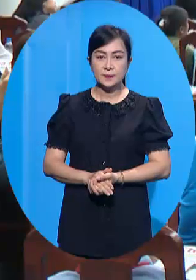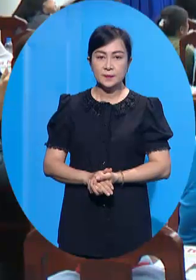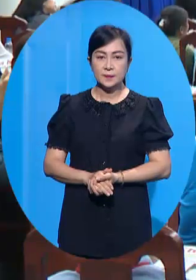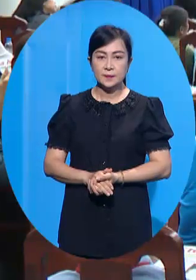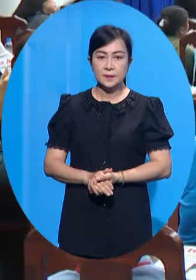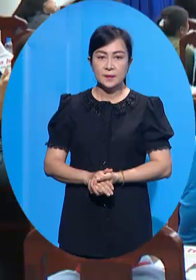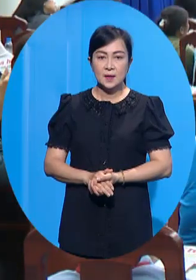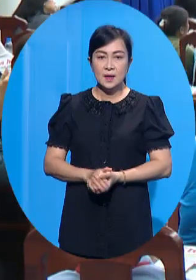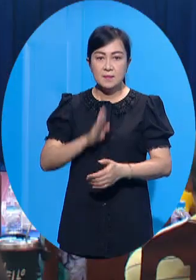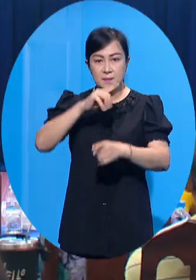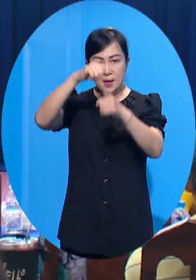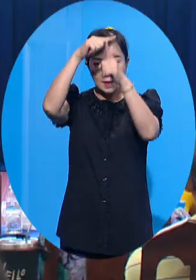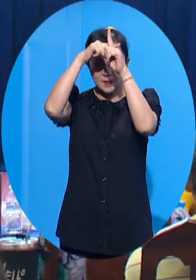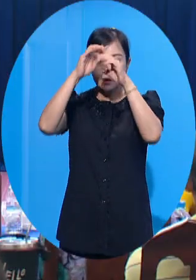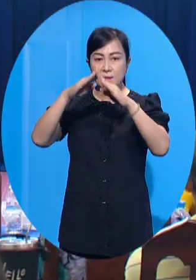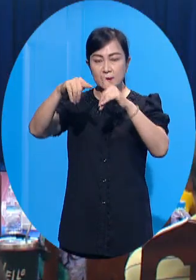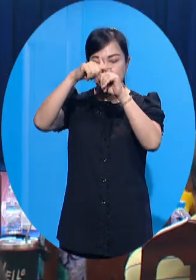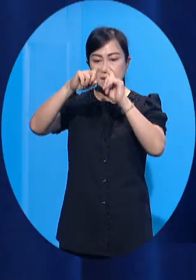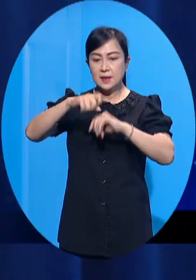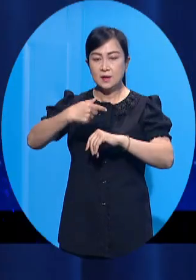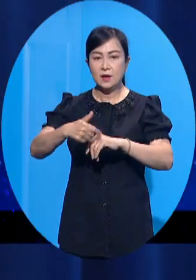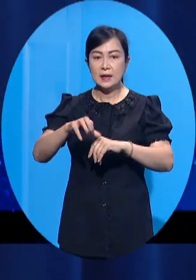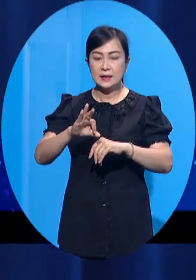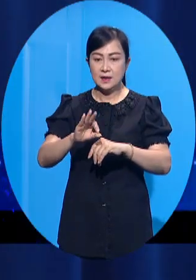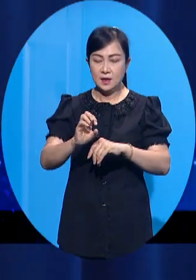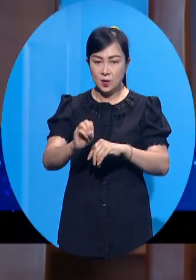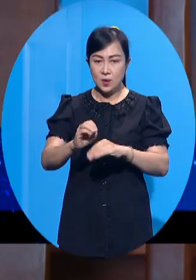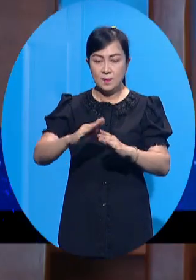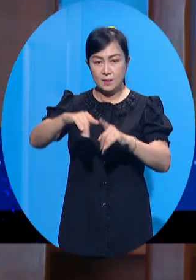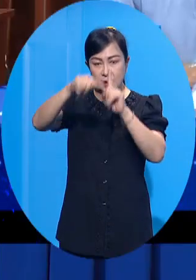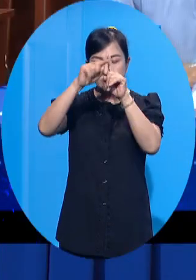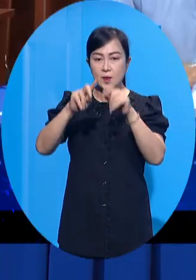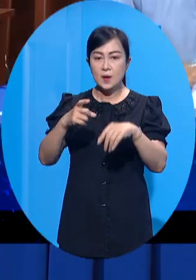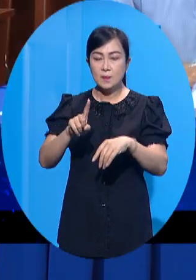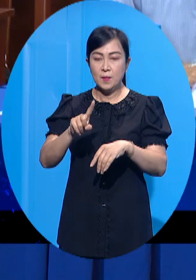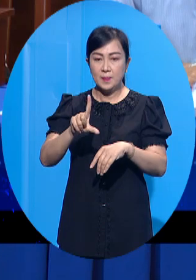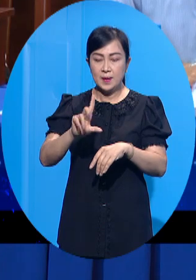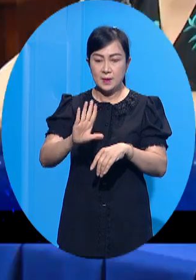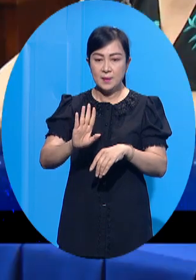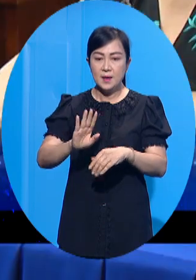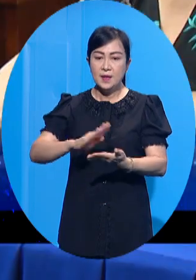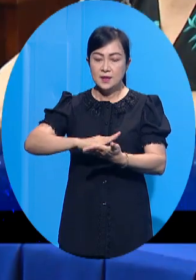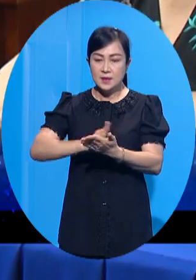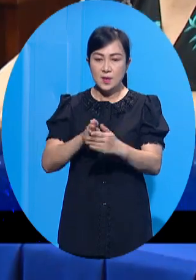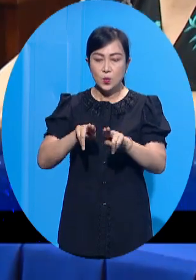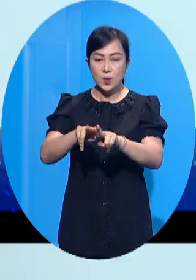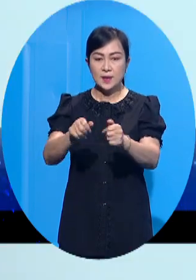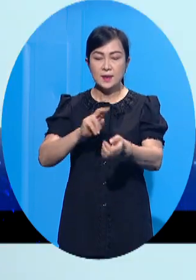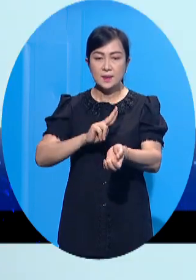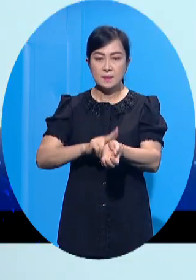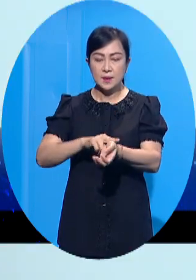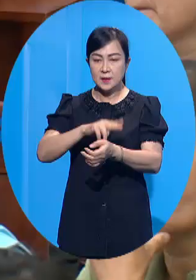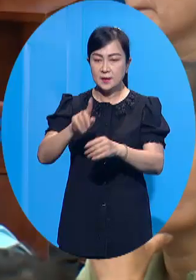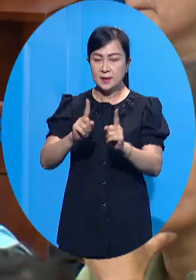Với sự đồng hành của các bác sĩ hệ thống Bệnh viện Sài Gòn ITO, Bệnh viện Quân y 175, chương trình đã chia sẻ những nguyên nhân gây bệnh lý xương khớp thường